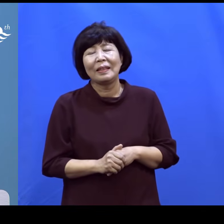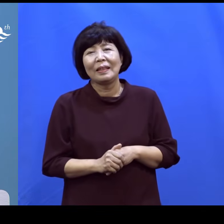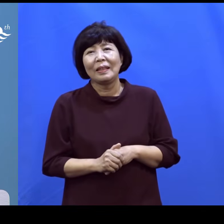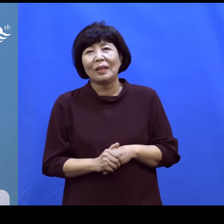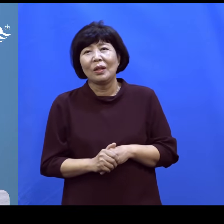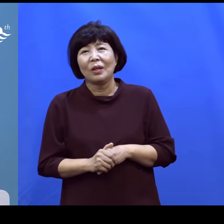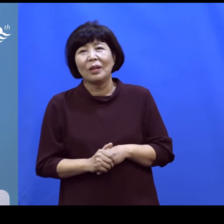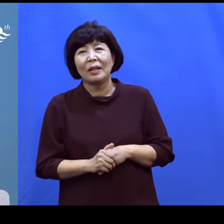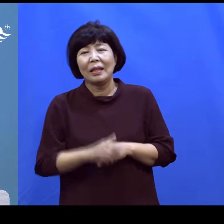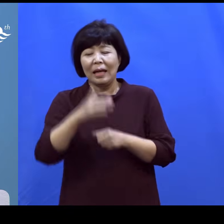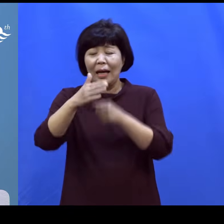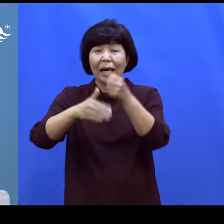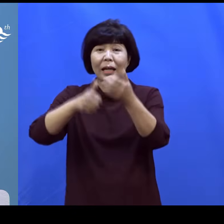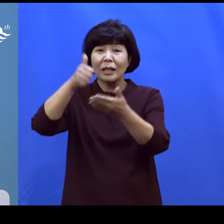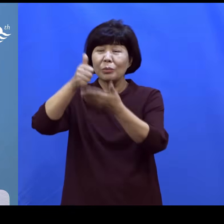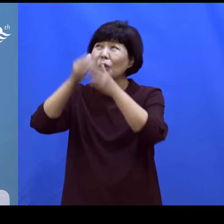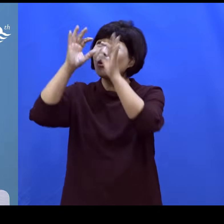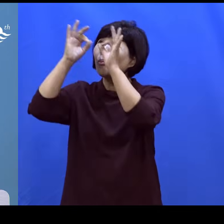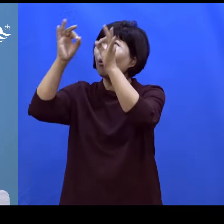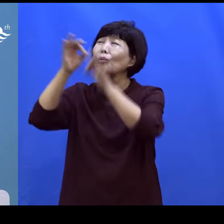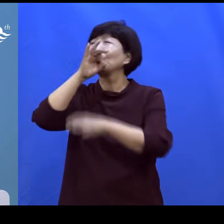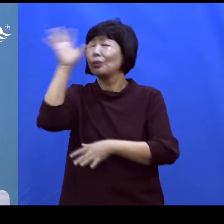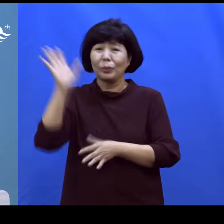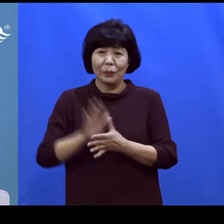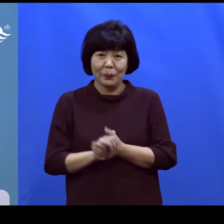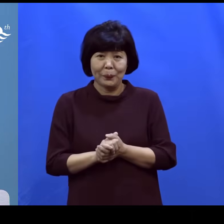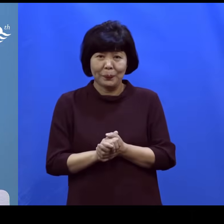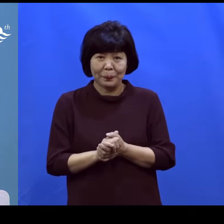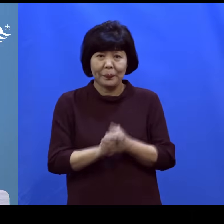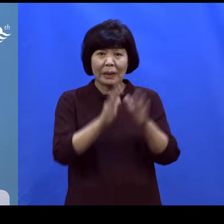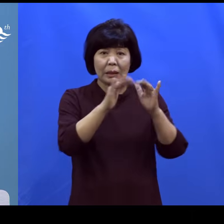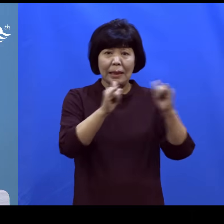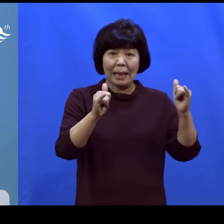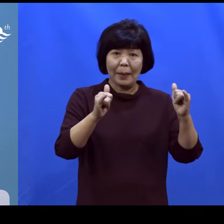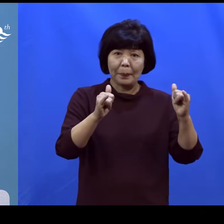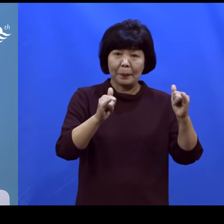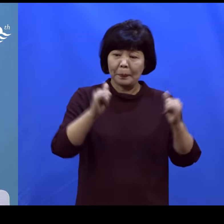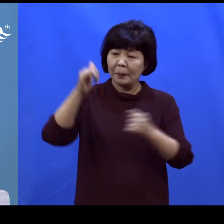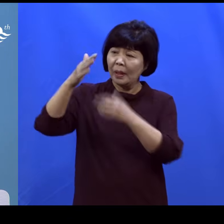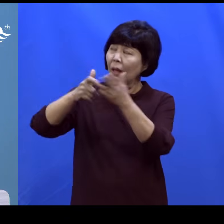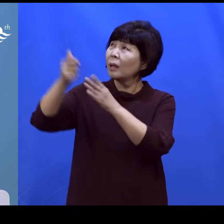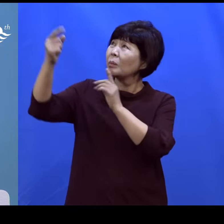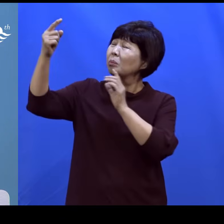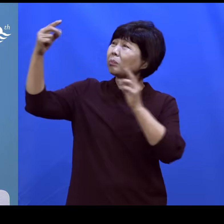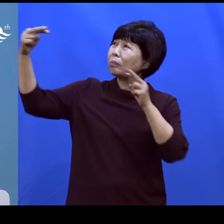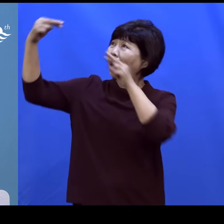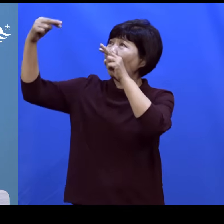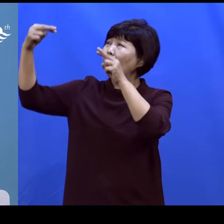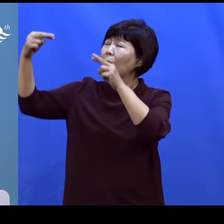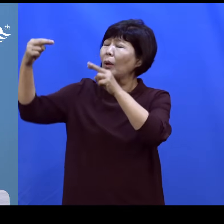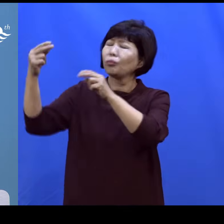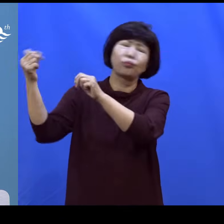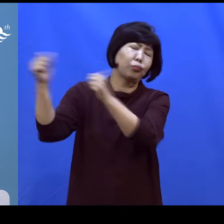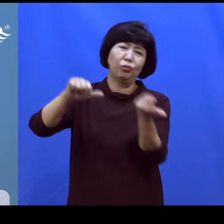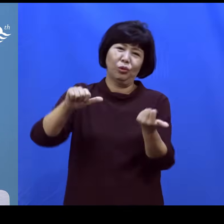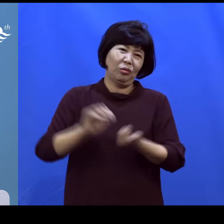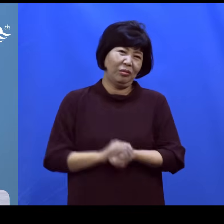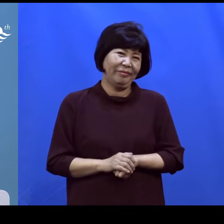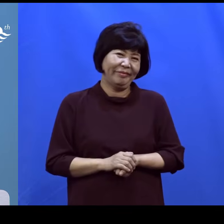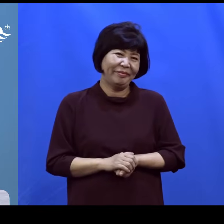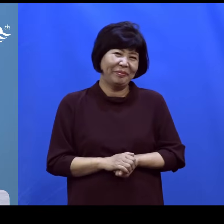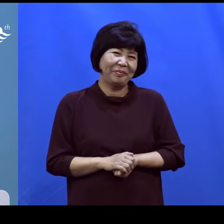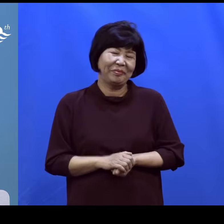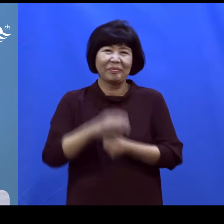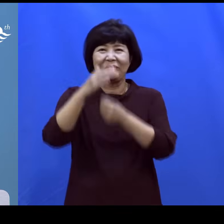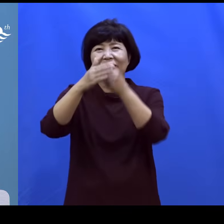눈에 보이는 하나님이 아니에요. 인간은 하나님을 보는 순간 죽습니다. 살 수 없습니다. 그런데 하나님을